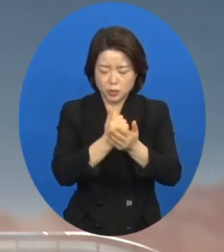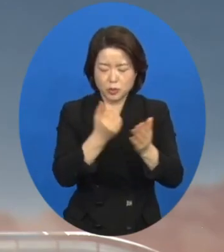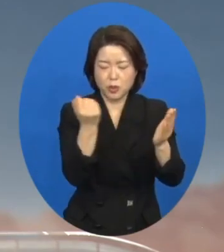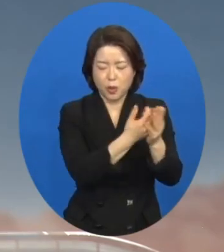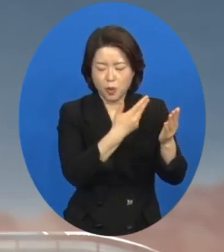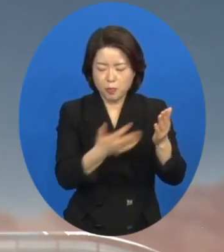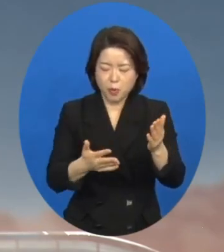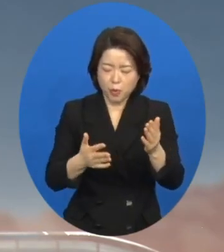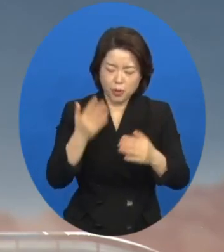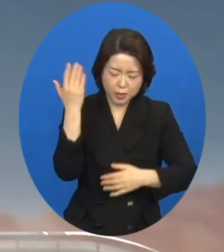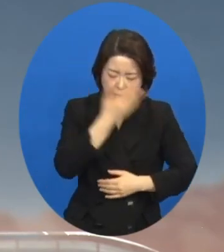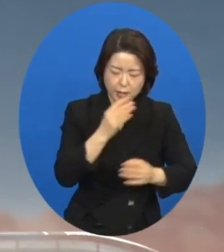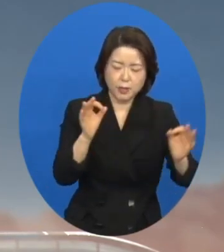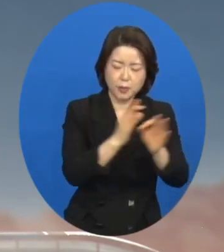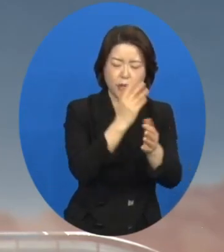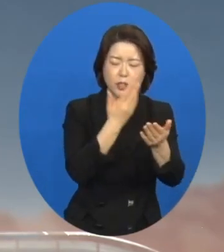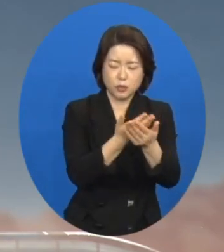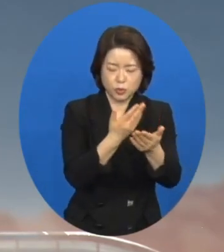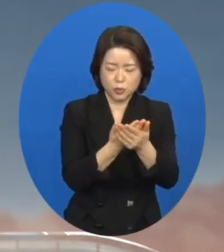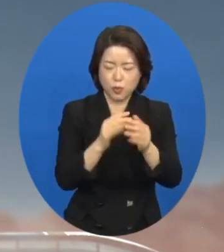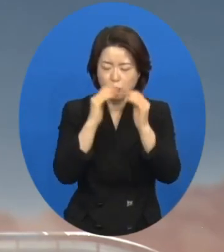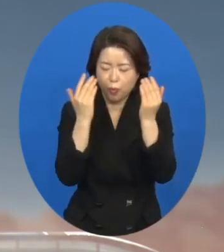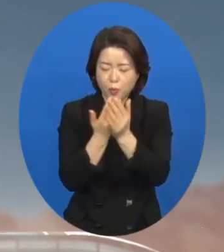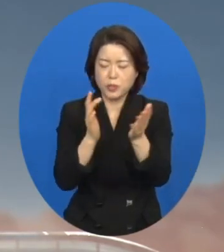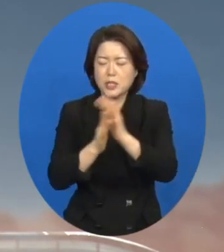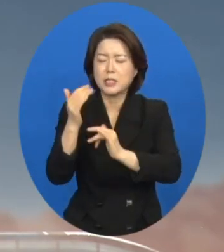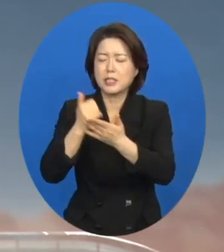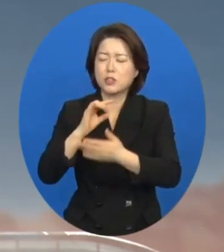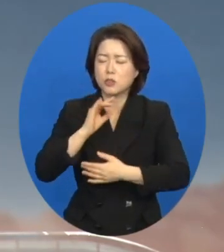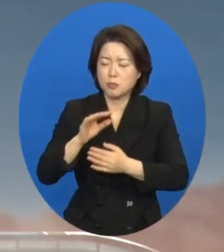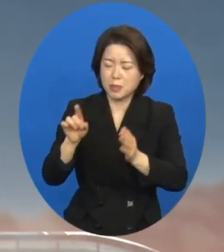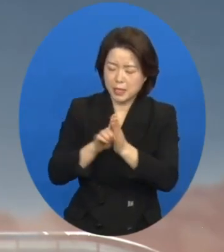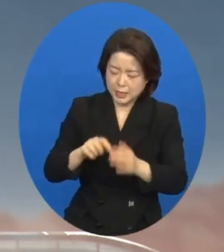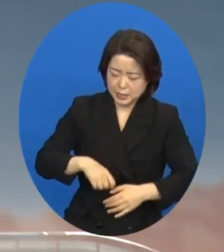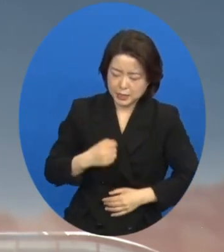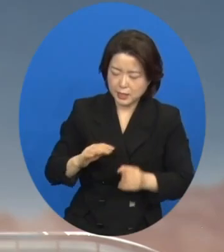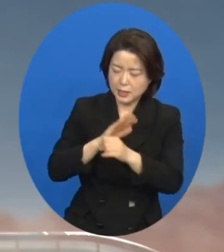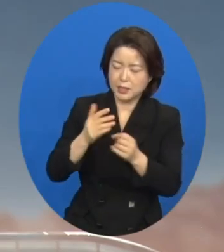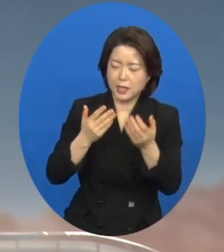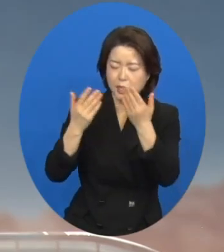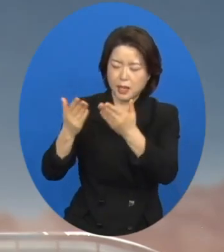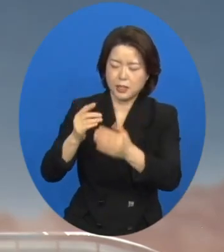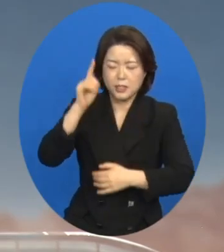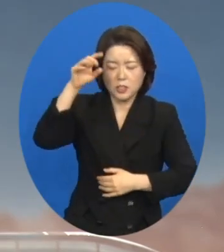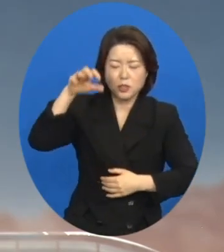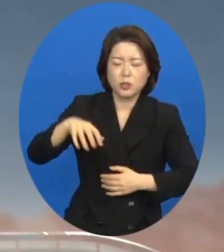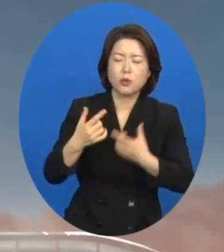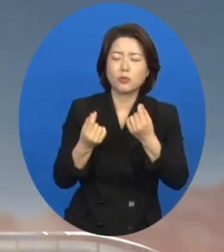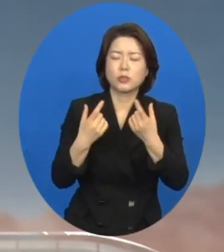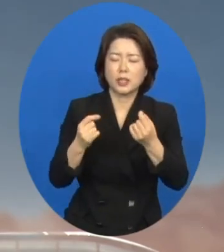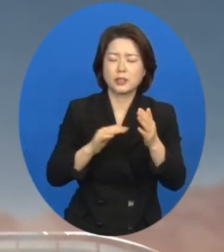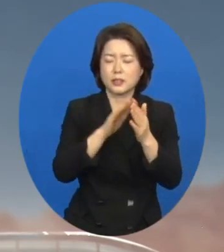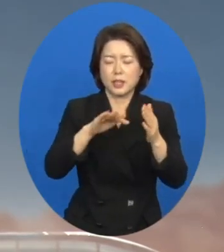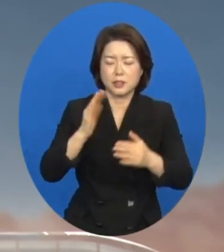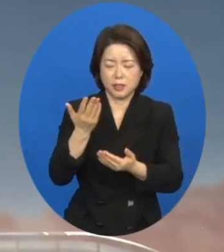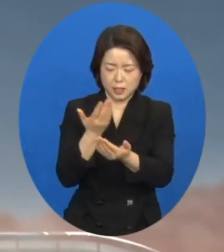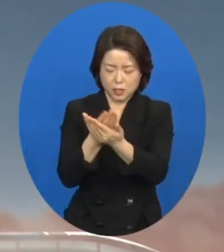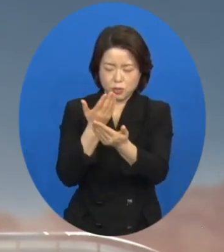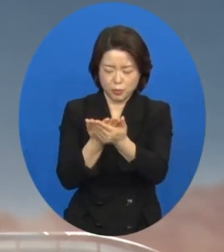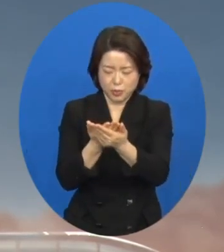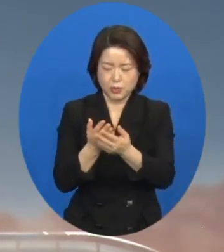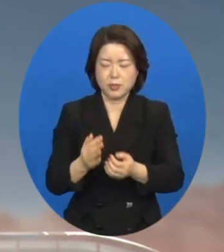온전히 주 예수 그리스도만 온전히 신실하게 사랑하는 정말 천국과 같은 가정이 되게 하여